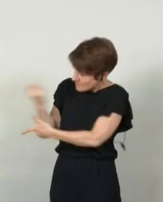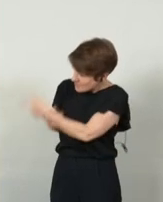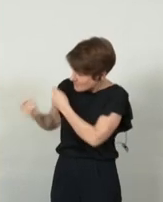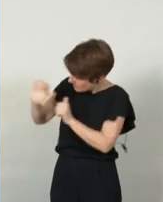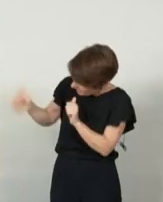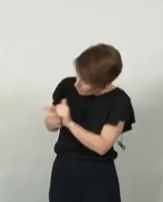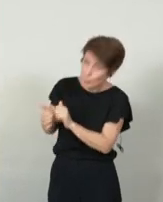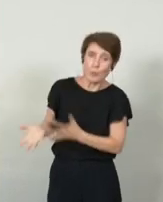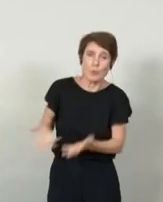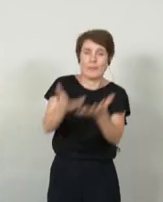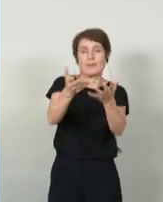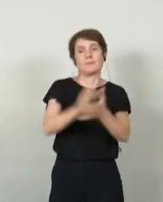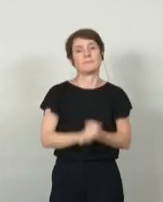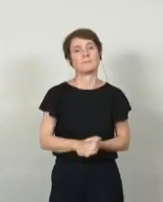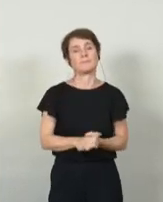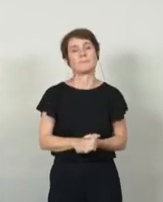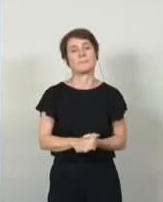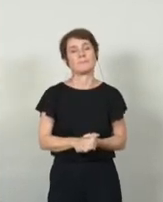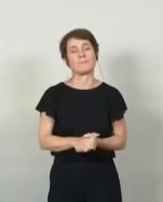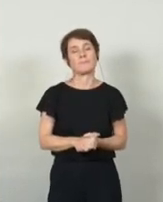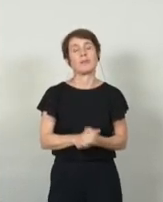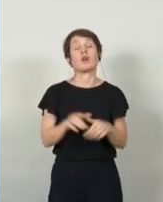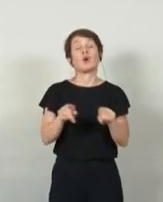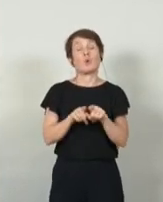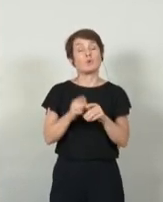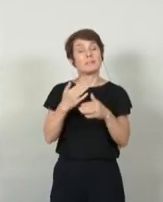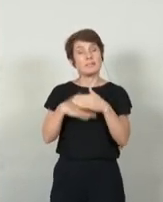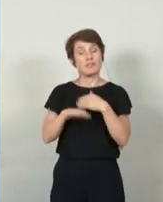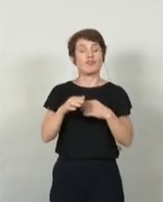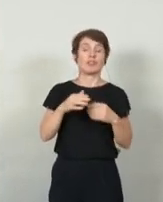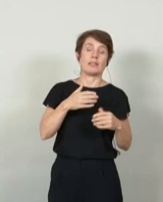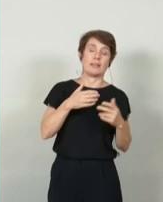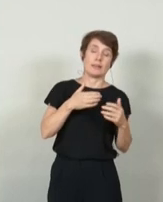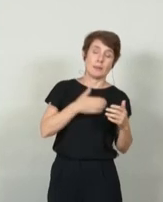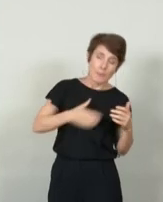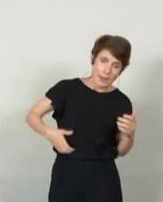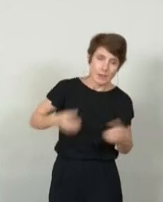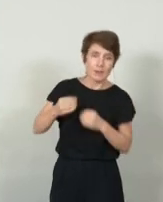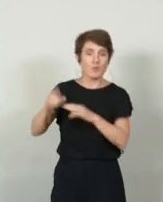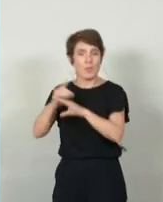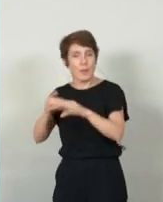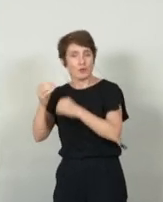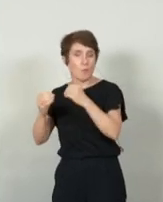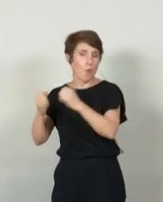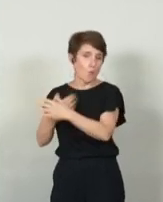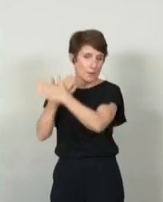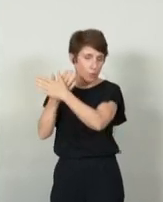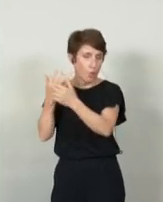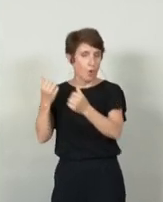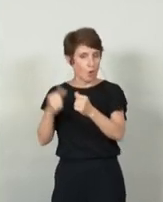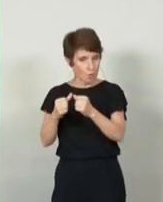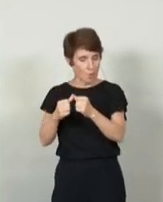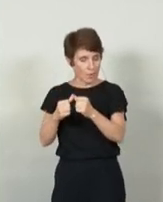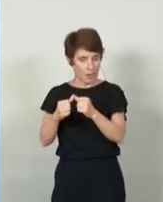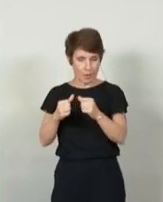qu'il était déjà enfin pour les collectivités aux porteurs de la dynamique cela a permis aussi de porter